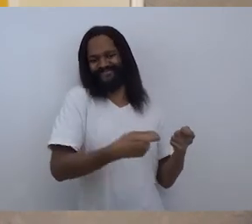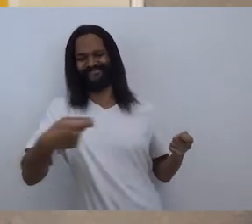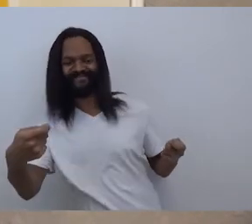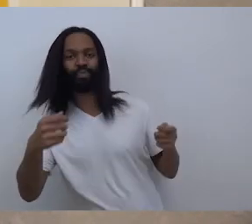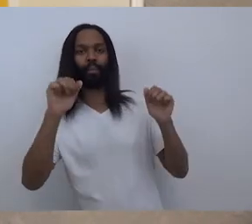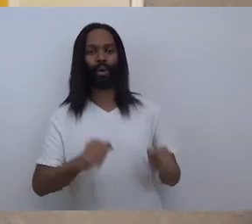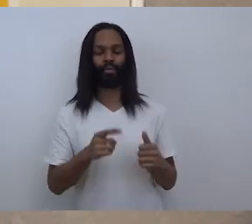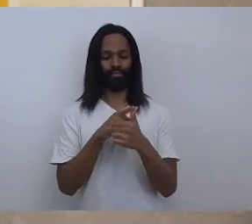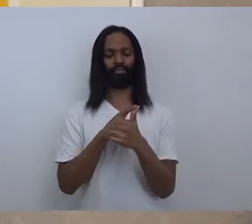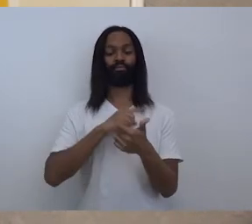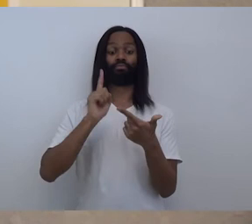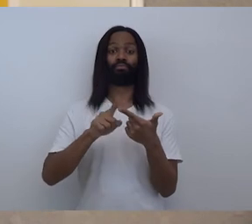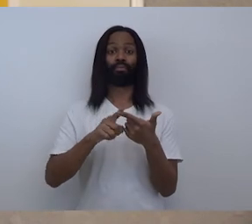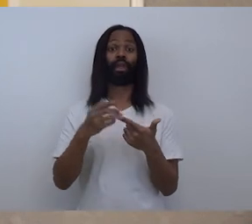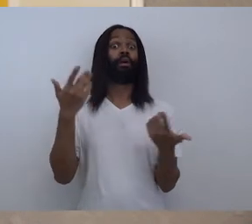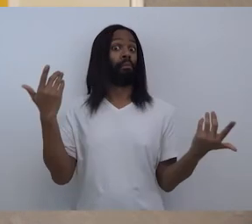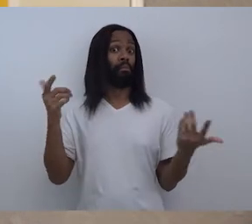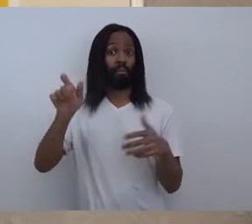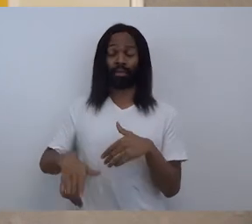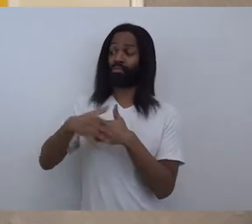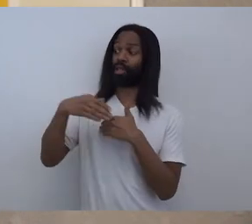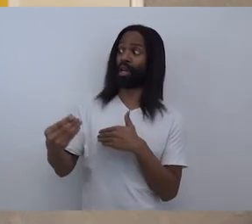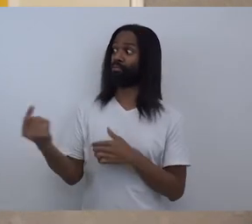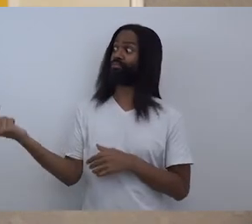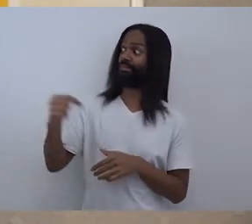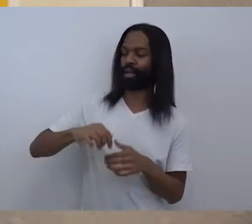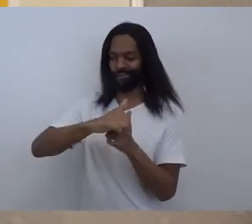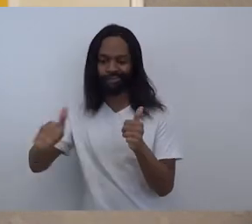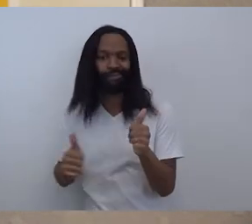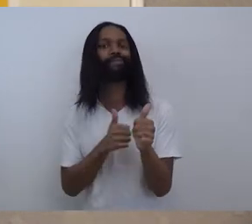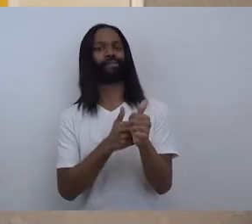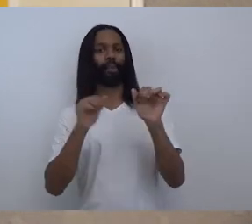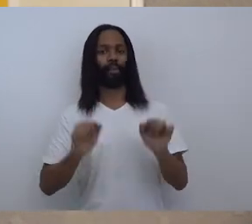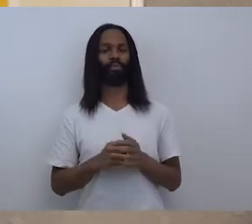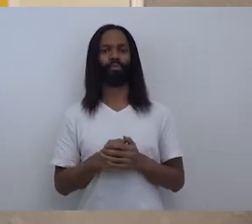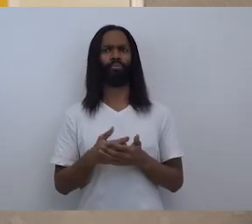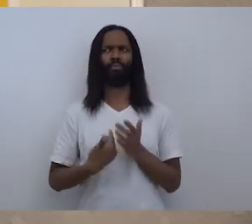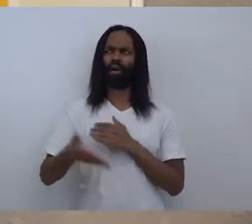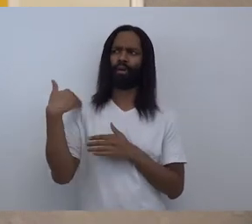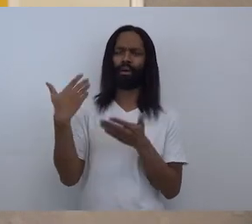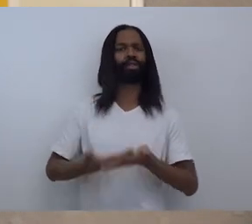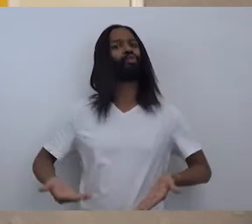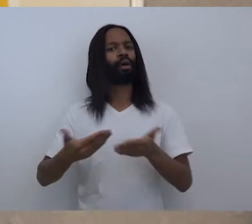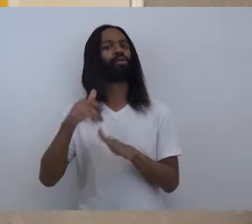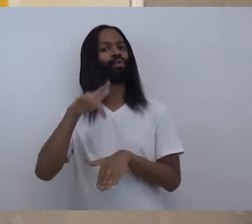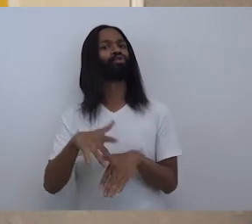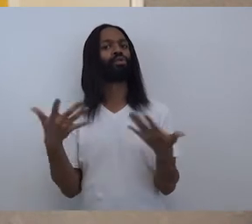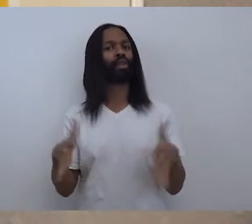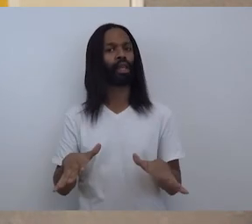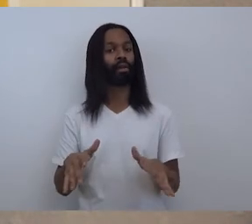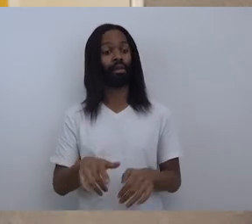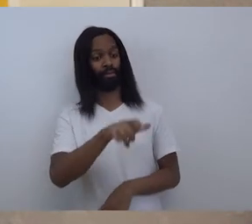pendant l'examen. Ça peut être un accompagnement par une autre personne. C'est déjà arrivé. On a par exemple des gens qui